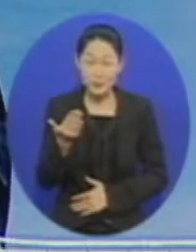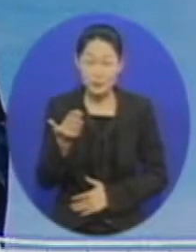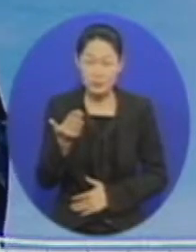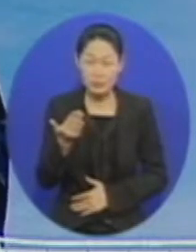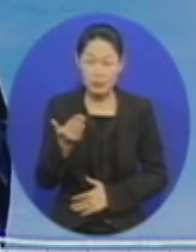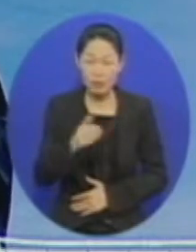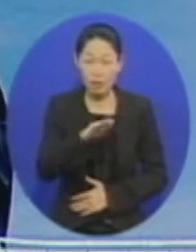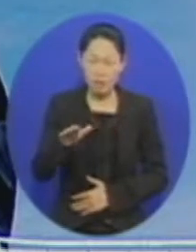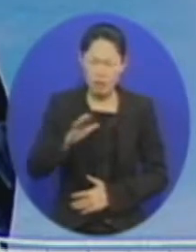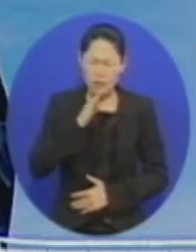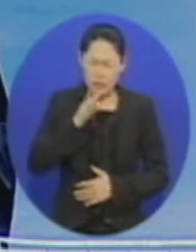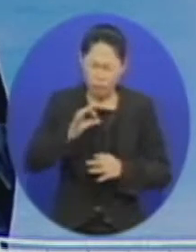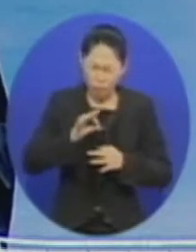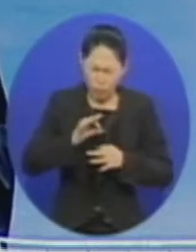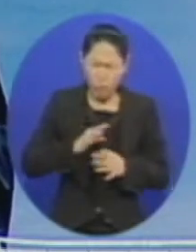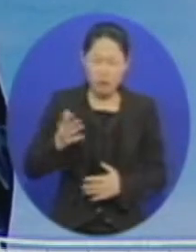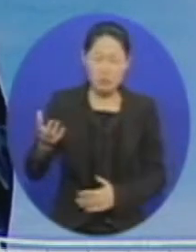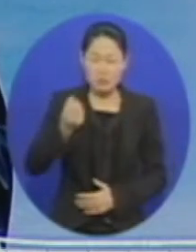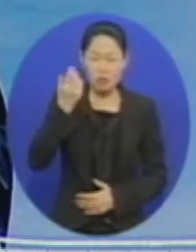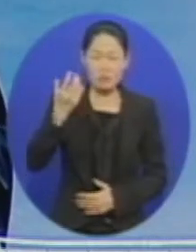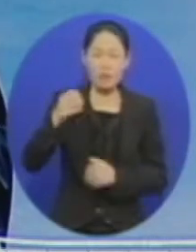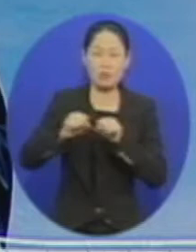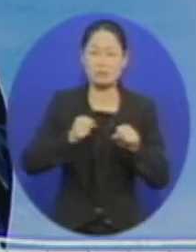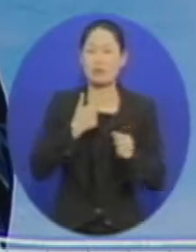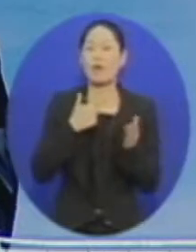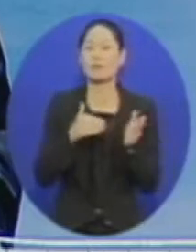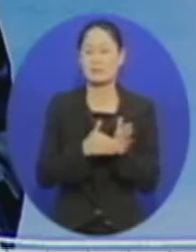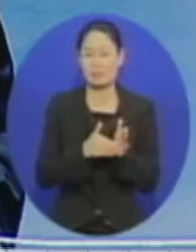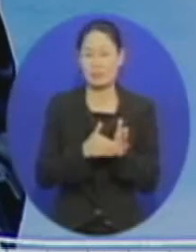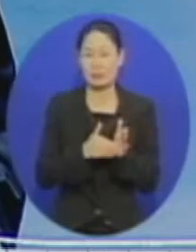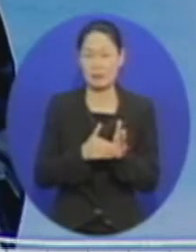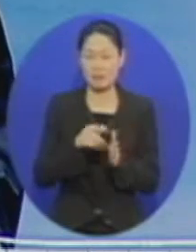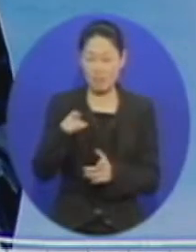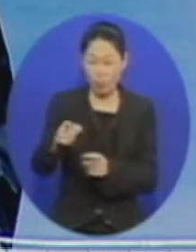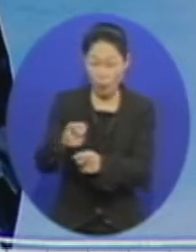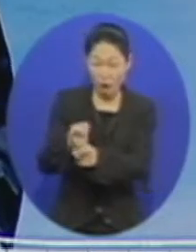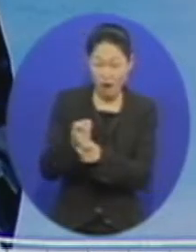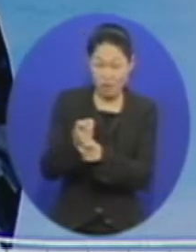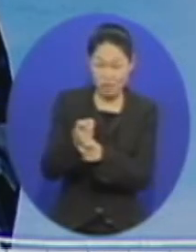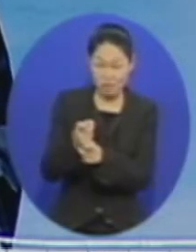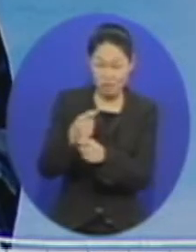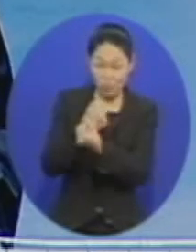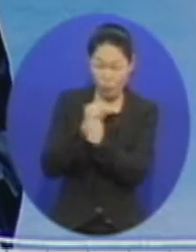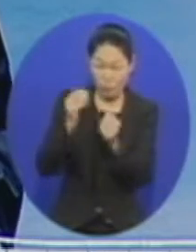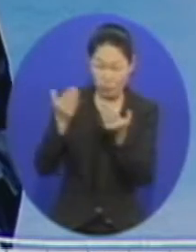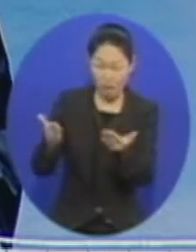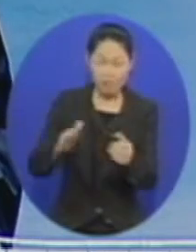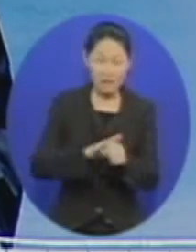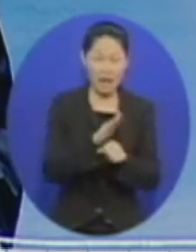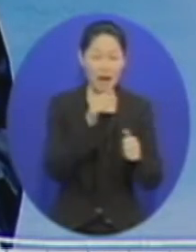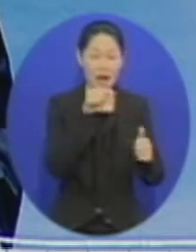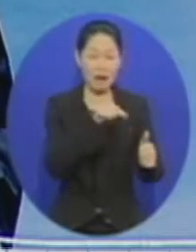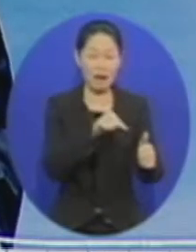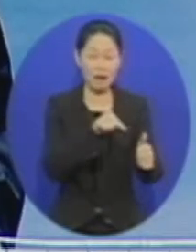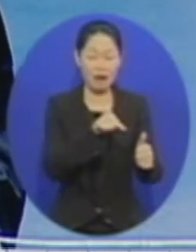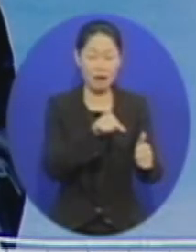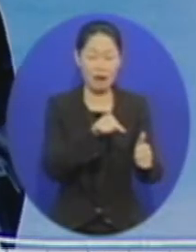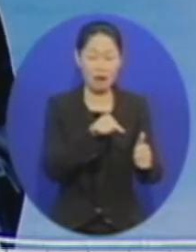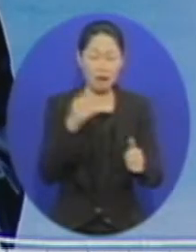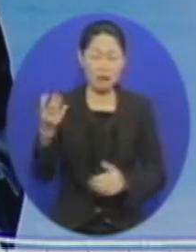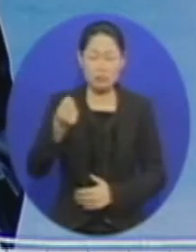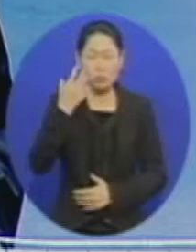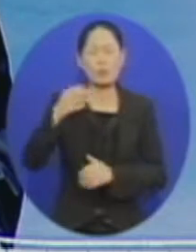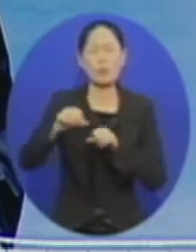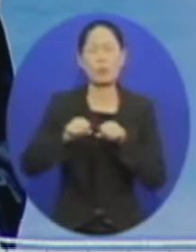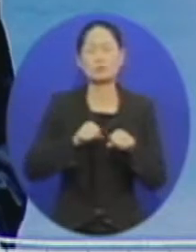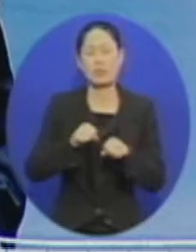너무나도 놀라운 성령님의 역사를 경험해 짜 나요 내 원수를 용서하고 사랑하라 성령님의